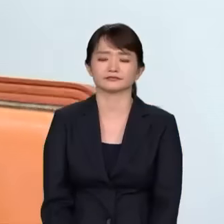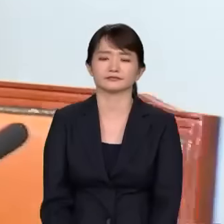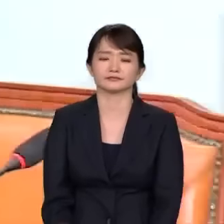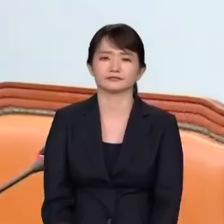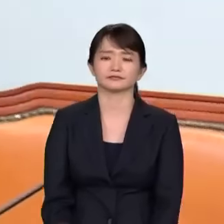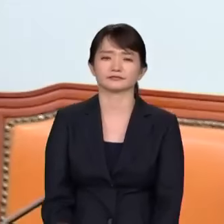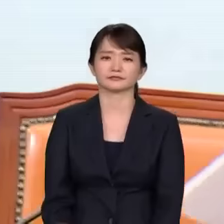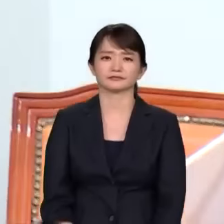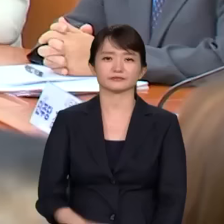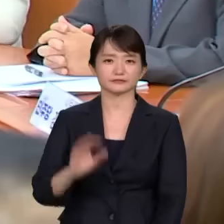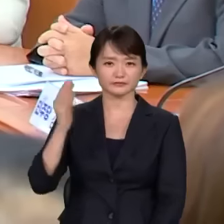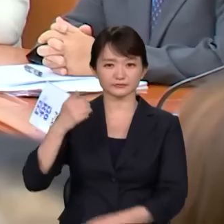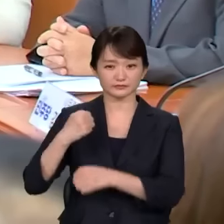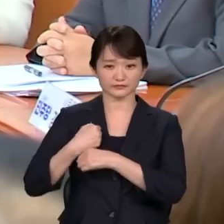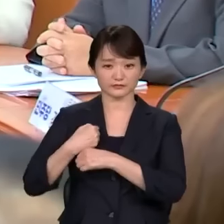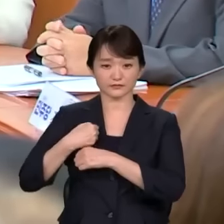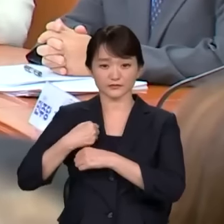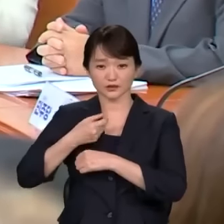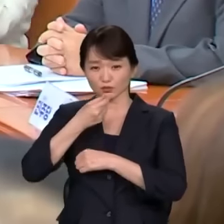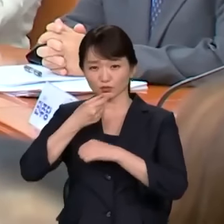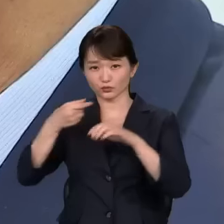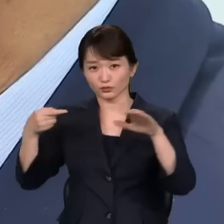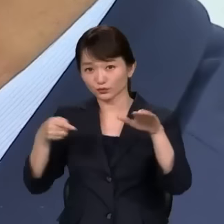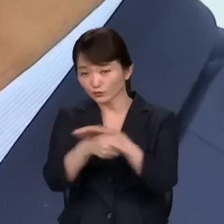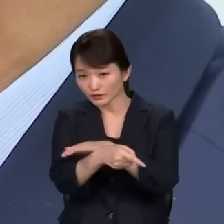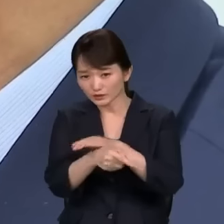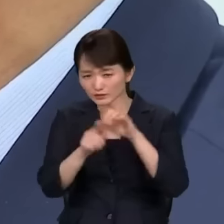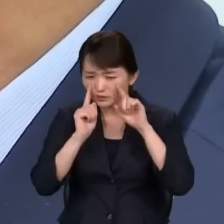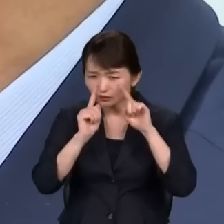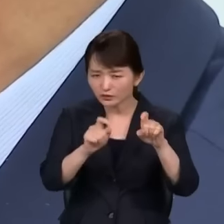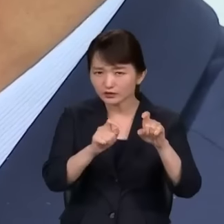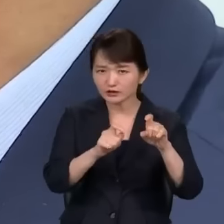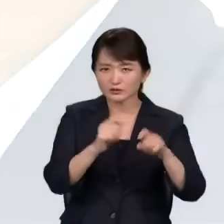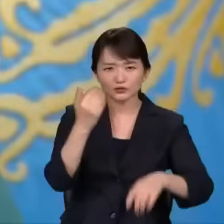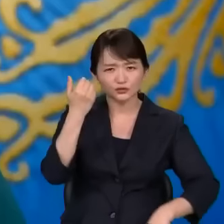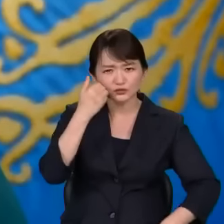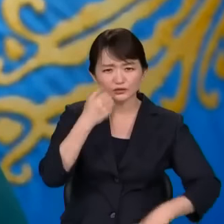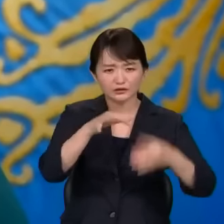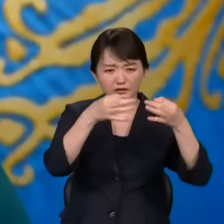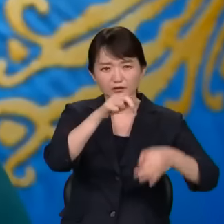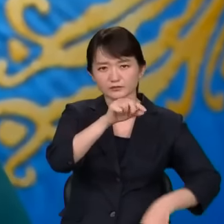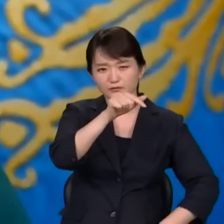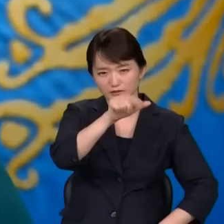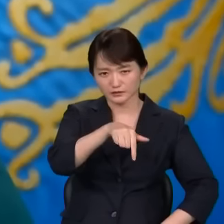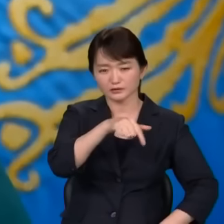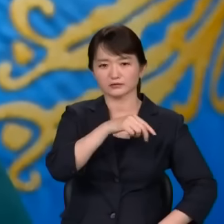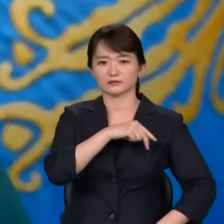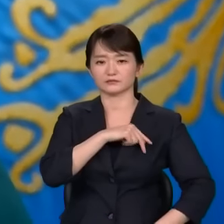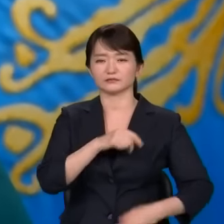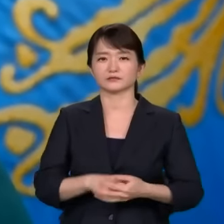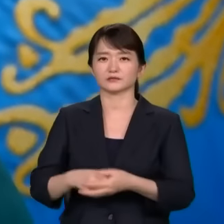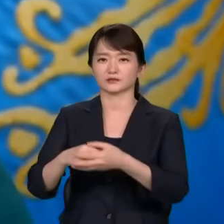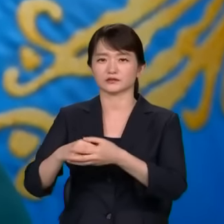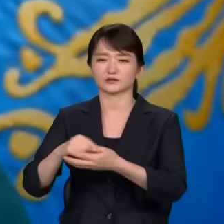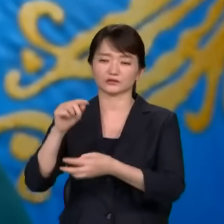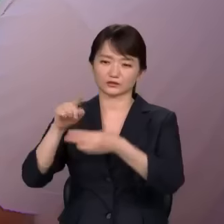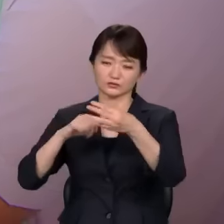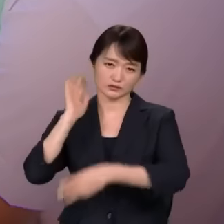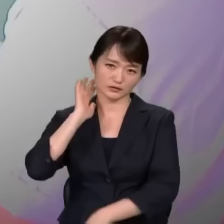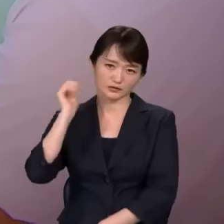최근 계엄령 의혹을 잇따라 내놓고 있는 건 김민석 수석 최고위원입니다. 윤석열 대통령의 반국가 세력